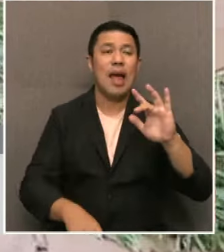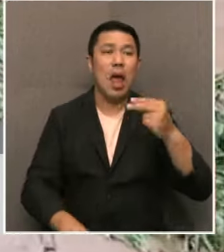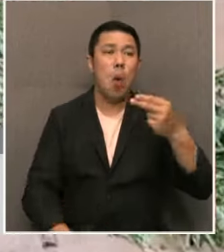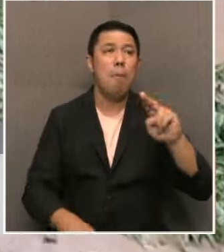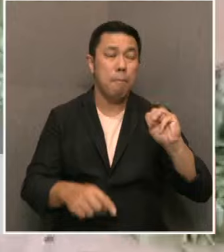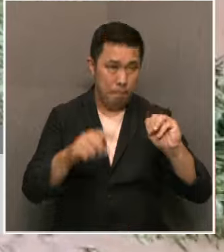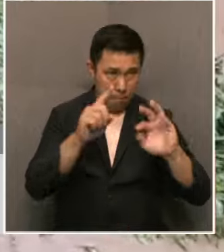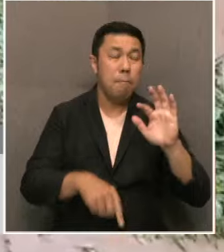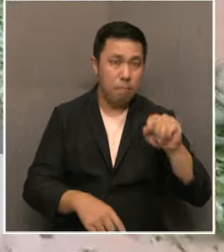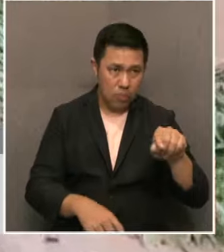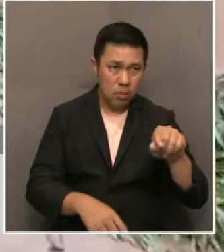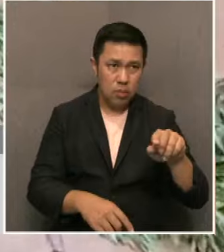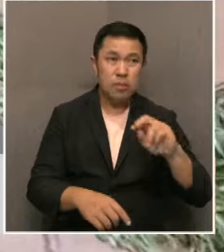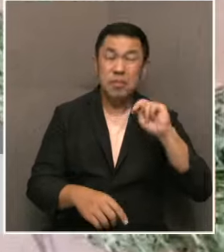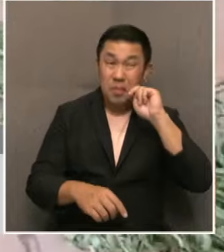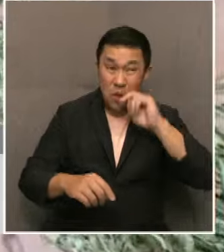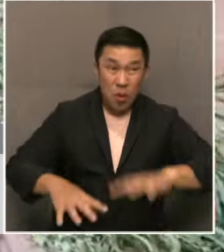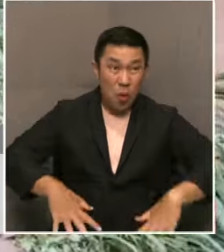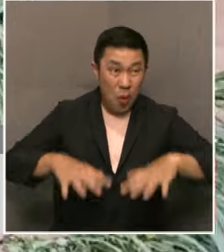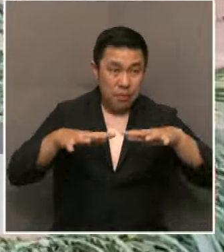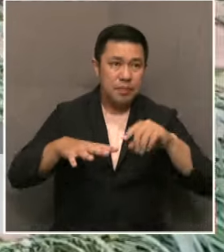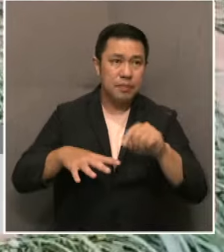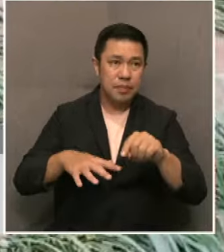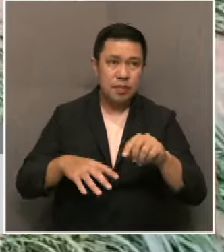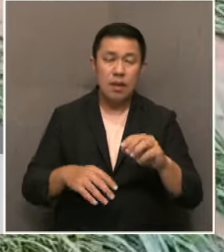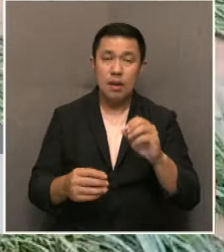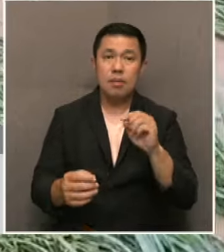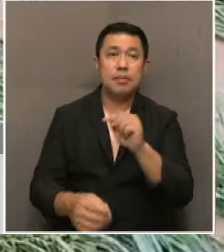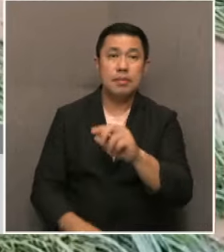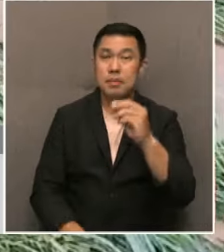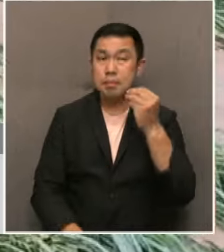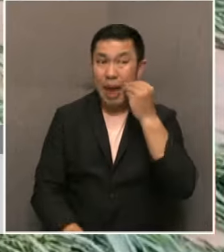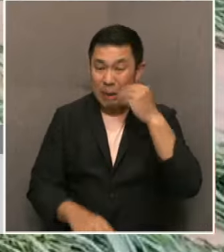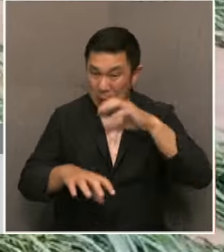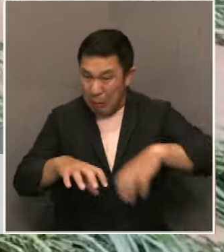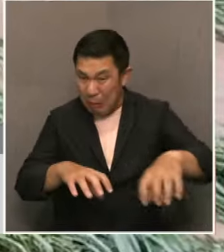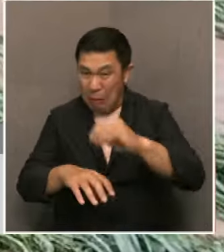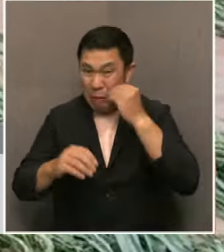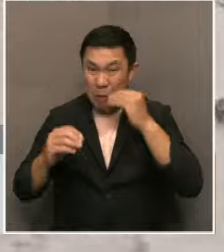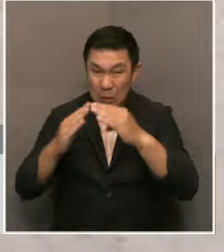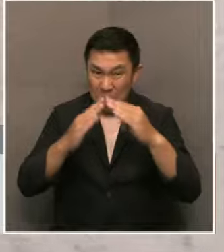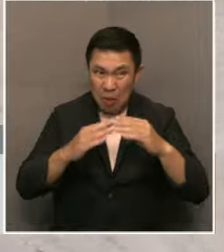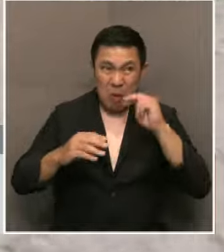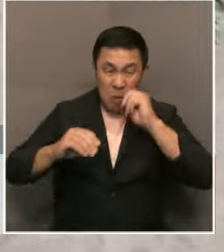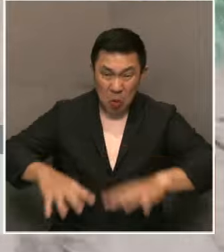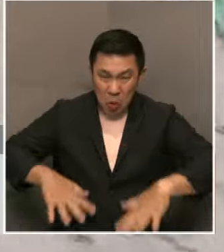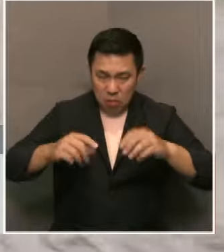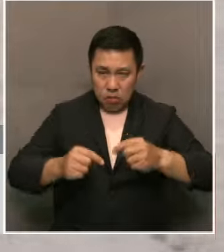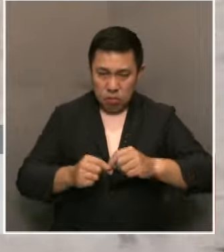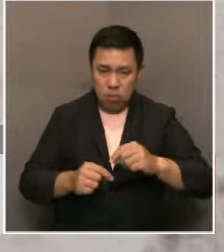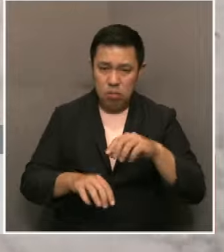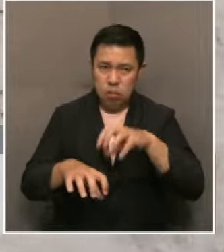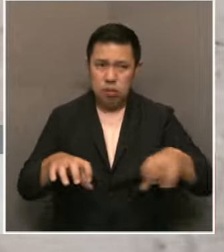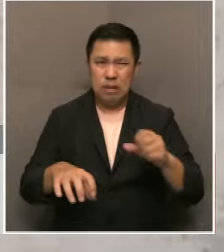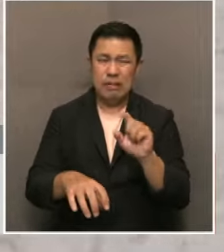มฉับพลันพื้นที่ตำบลแม่สุกกระทบ1หมู่บ้านค่ะบ้านเรือนถูกน้ำท่วมกว่า20หลังระดับน้ำท่วม